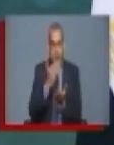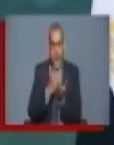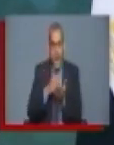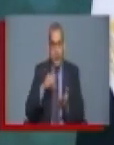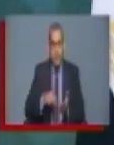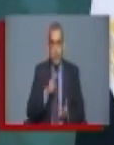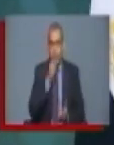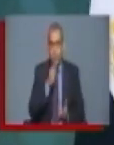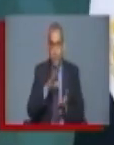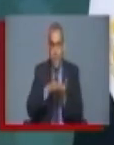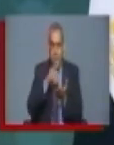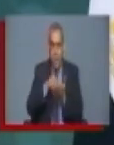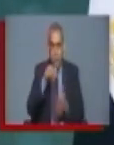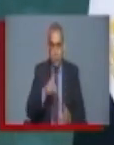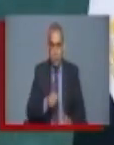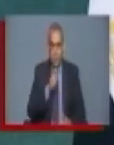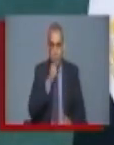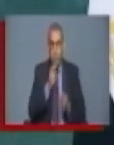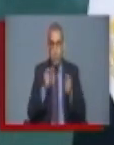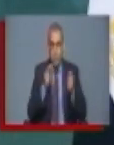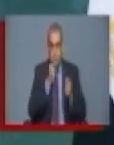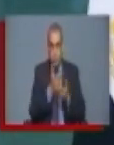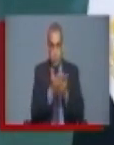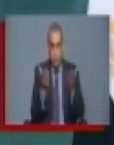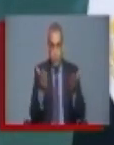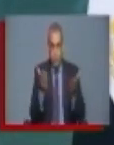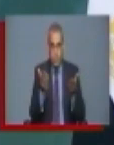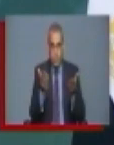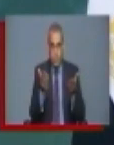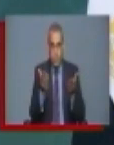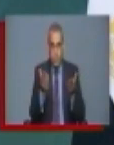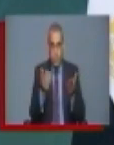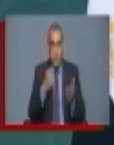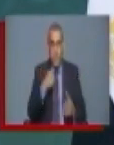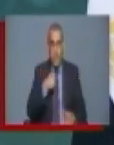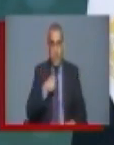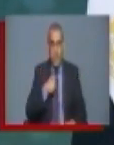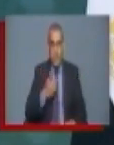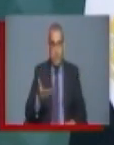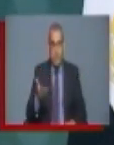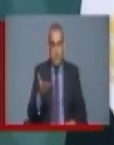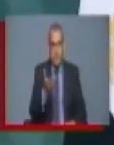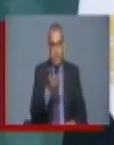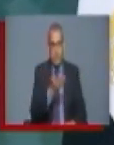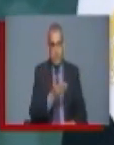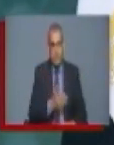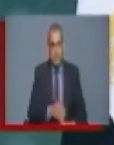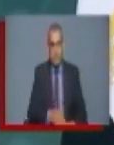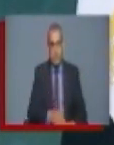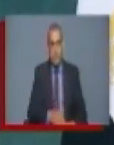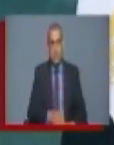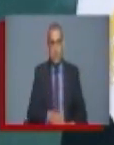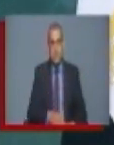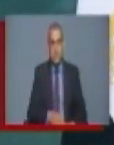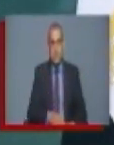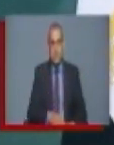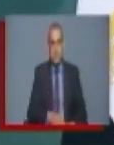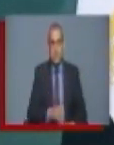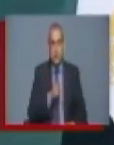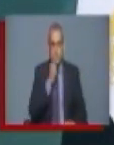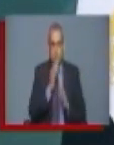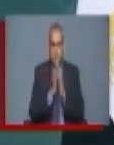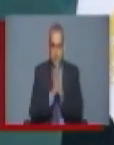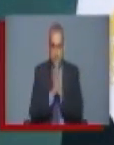الكلام، دلالة فضل. هذه الفعالية ودلالة هذه الرسائل اللي بتأتي في توقيت مهم،